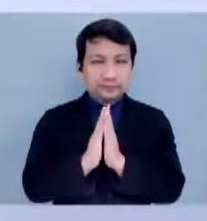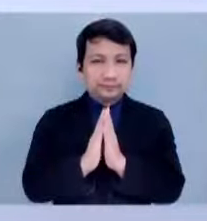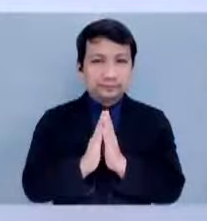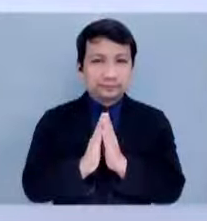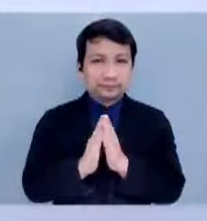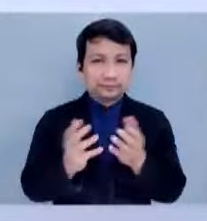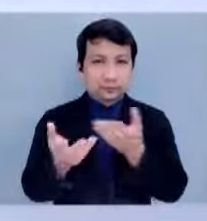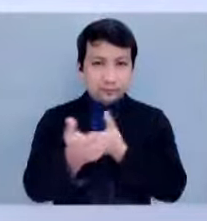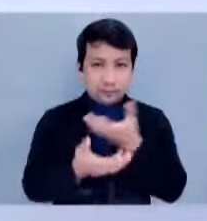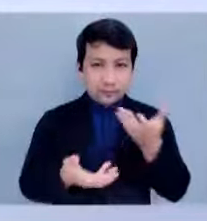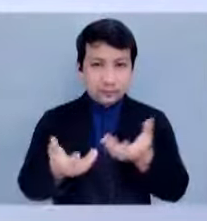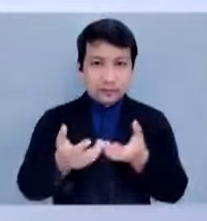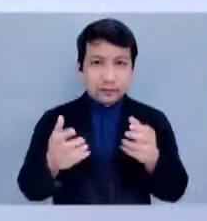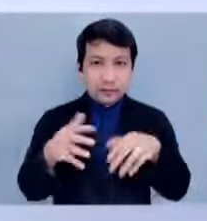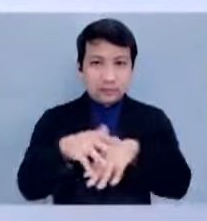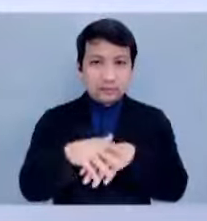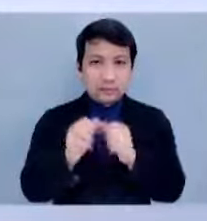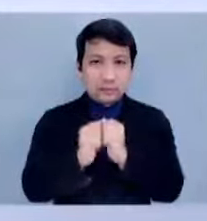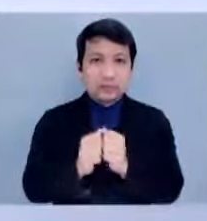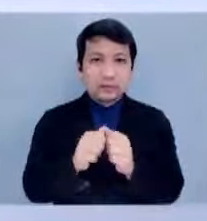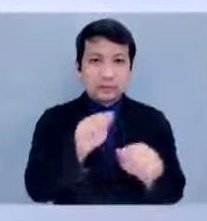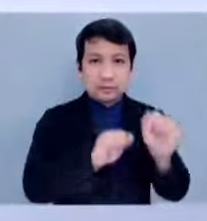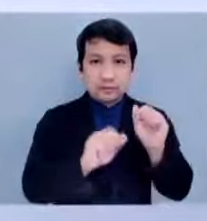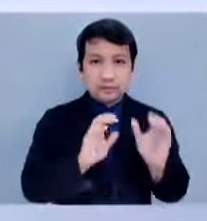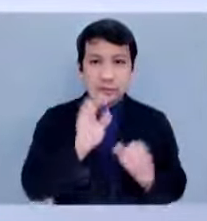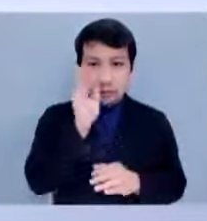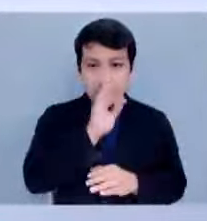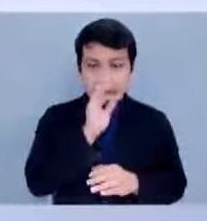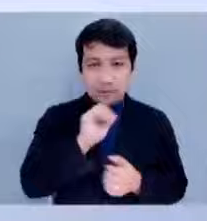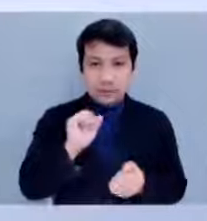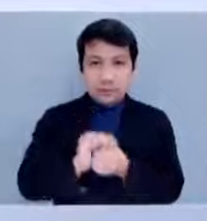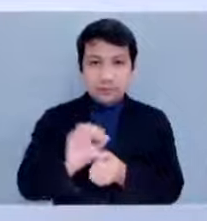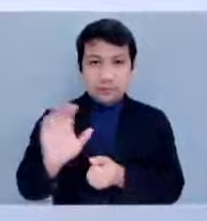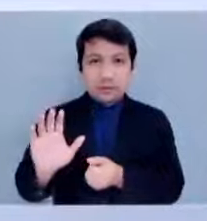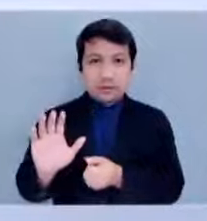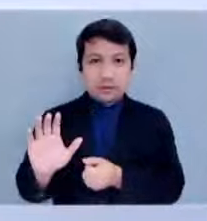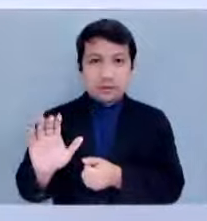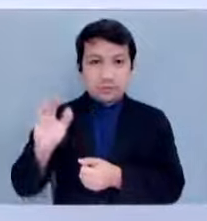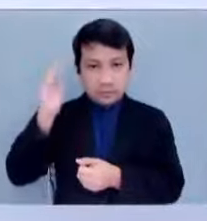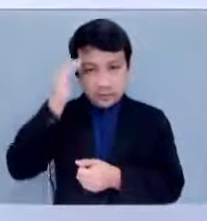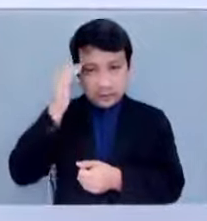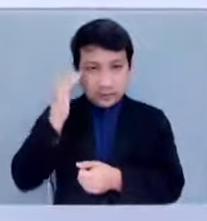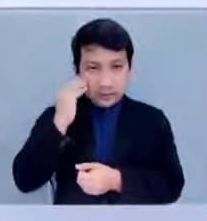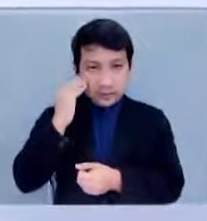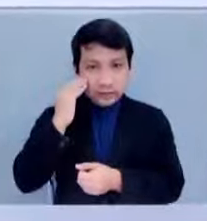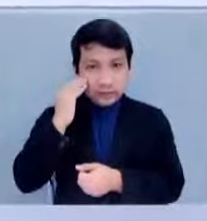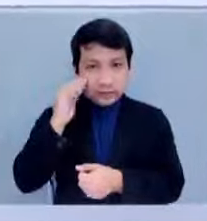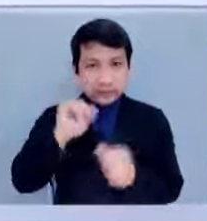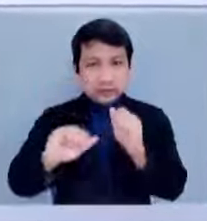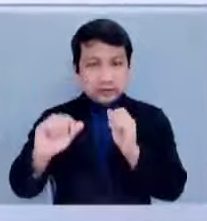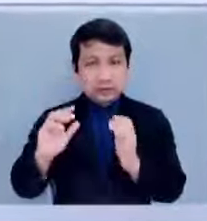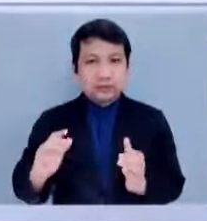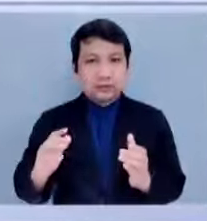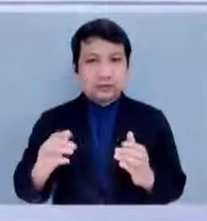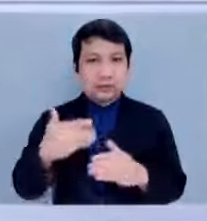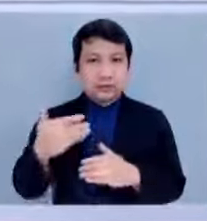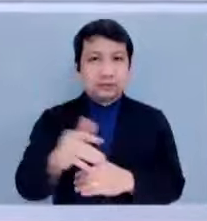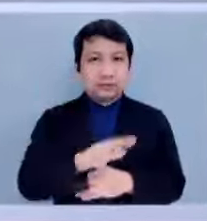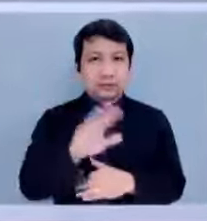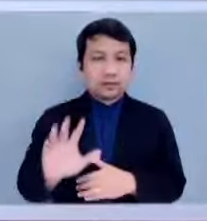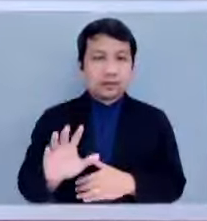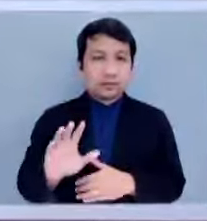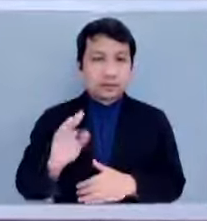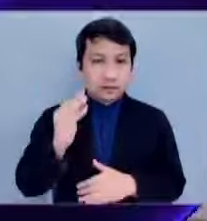Magko-collab sa isang pelikula ang ilang artistang Pinoy kasama ang mga Korean superstar. Nasa frontline ng balitang yan si